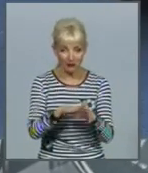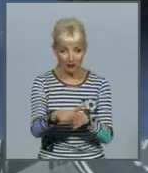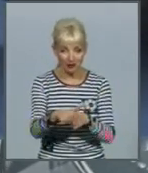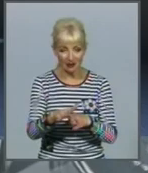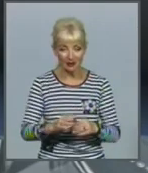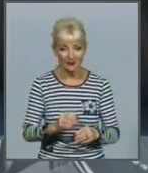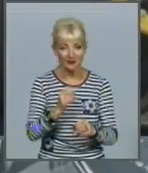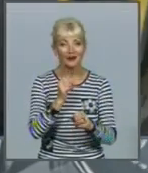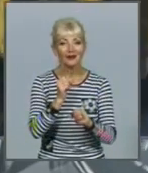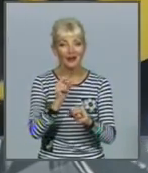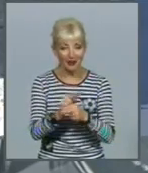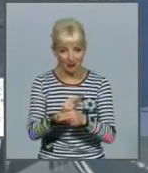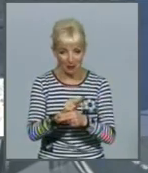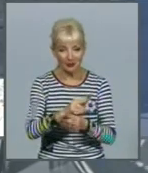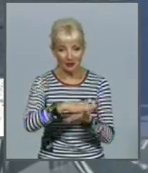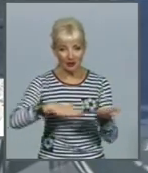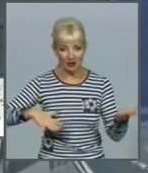розпалі.